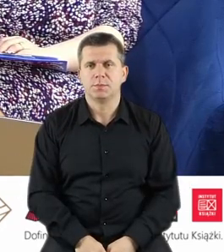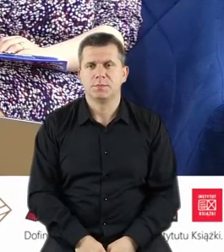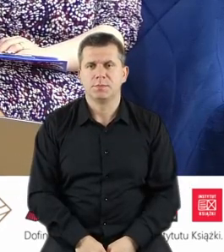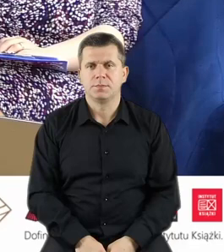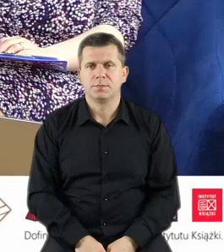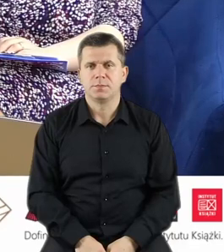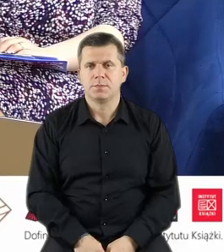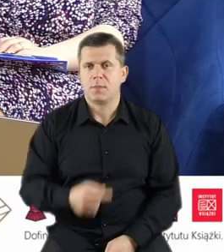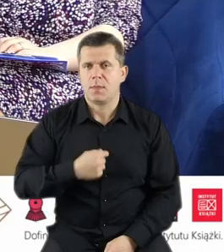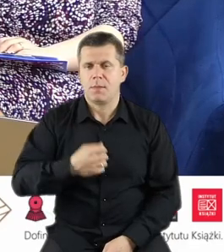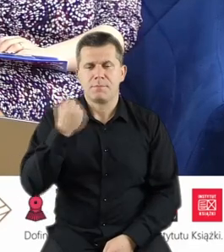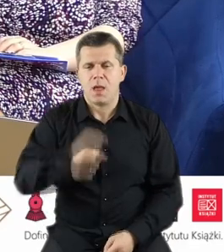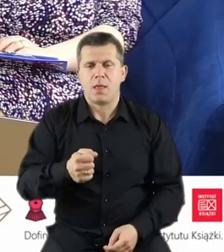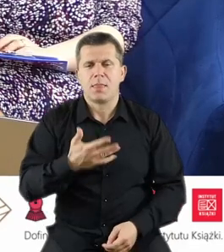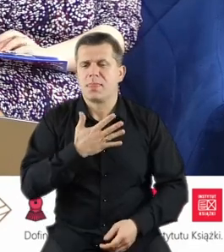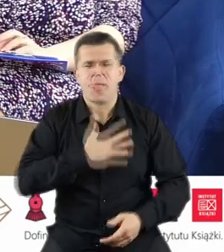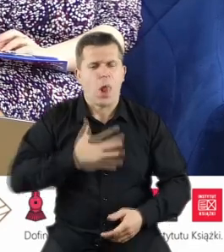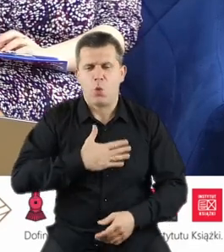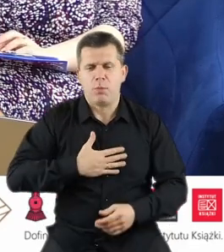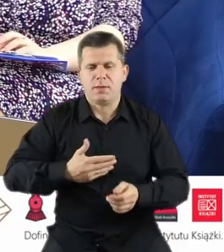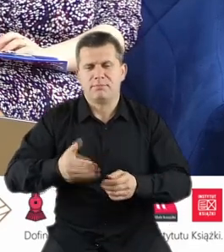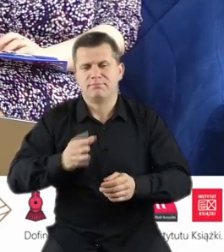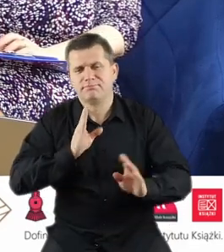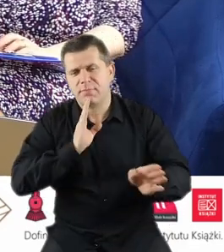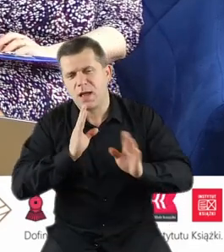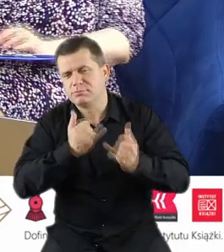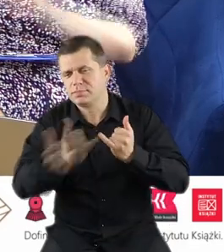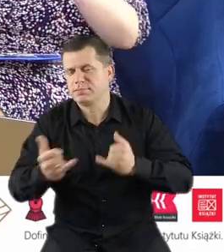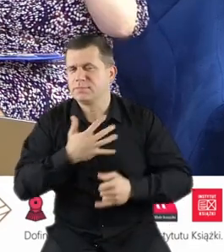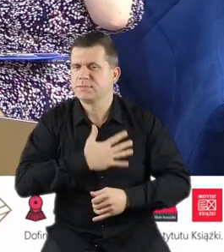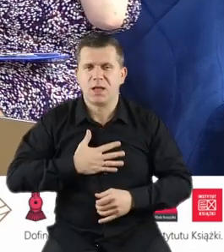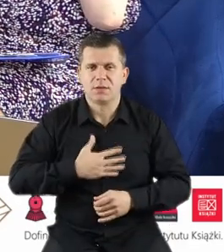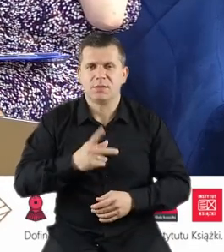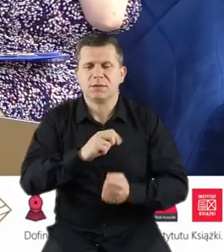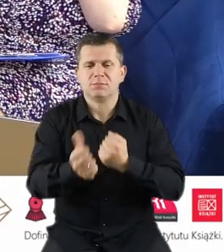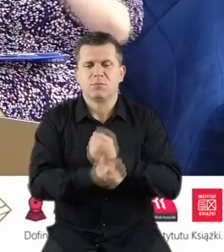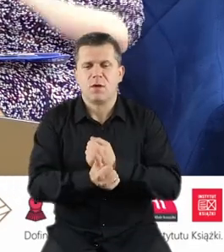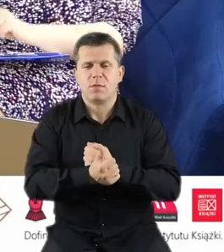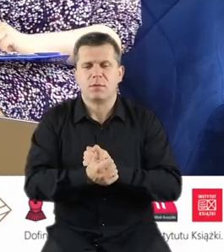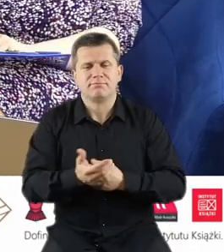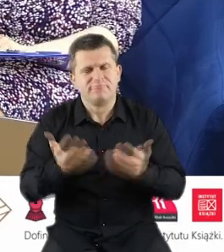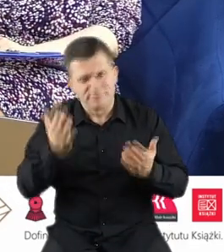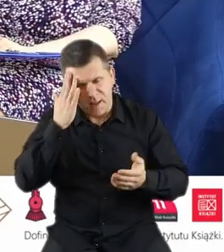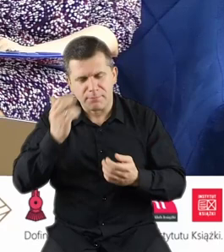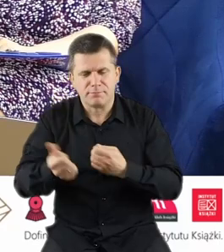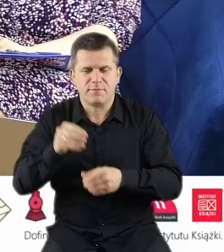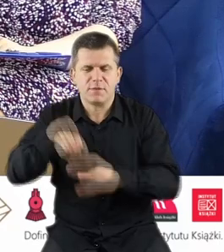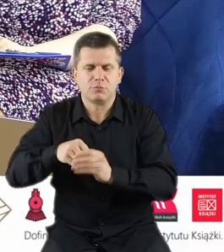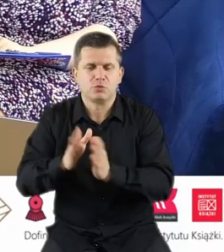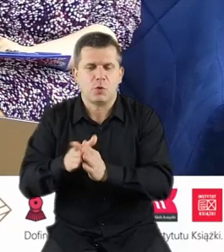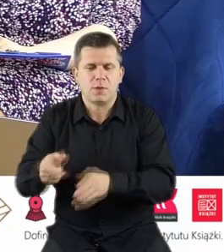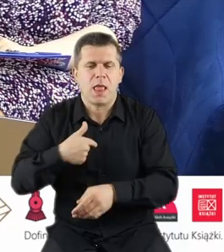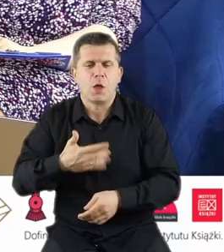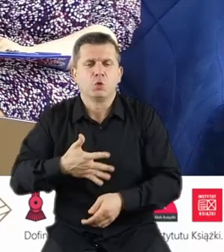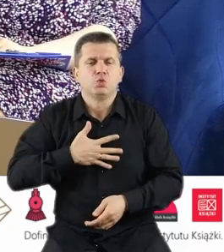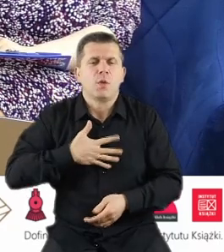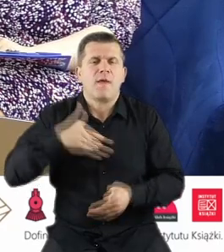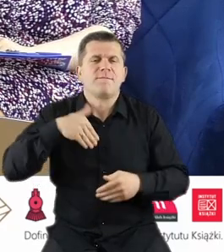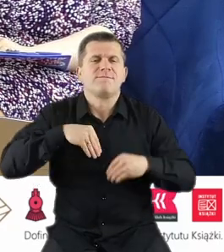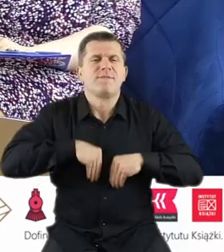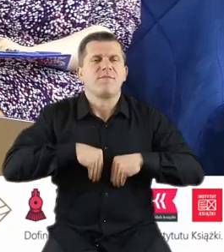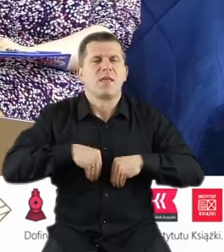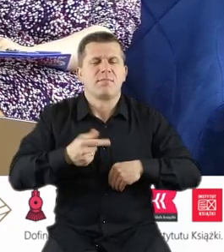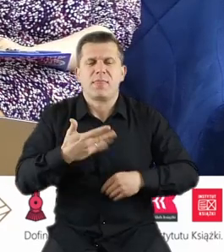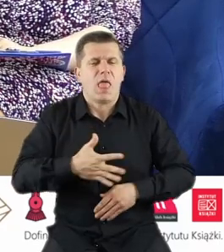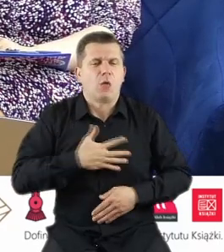Ja bardzo nie lubię mediów społecznościowych z przyczyn między innymi zawartych w tych książkach. Jakby ja nie czuję wewnętrznej potrzeby